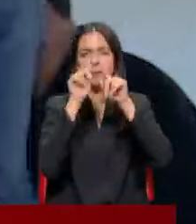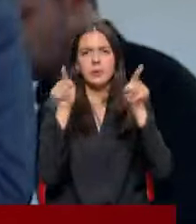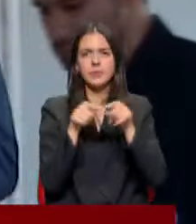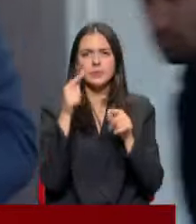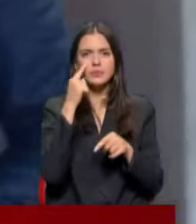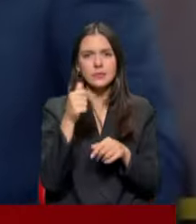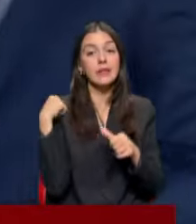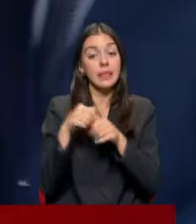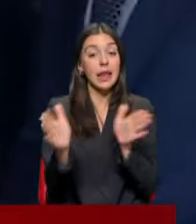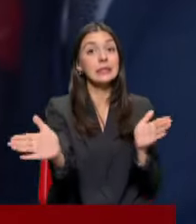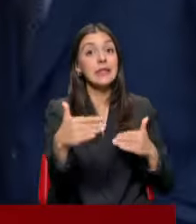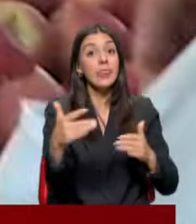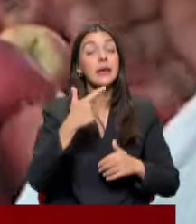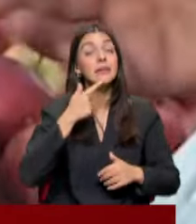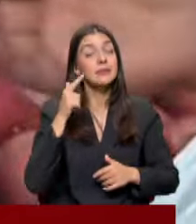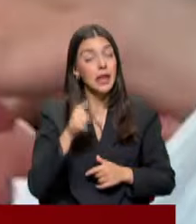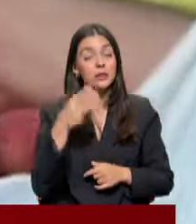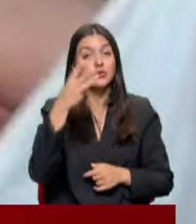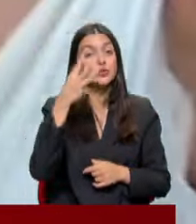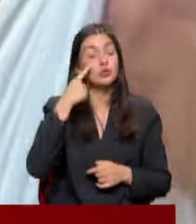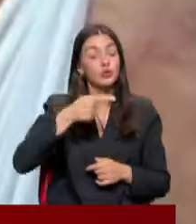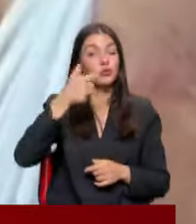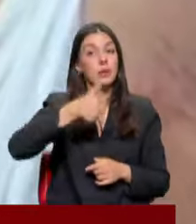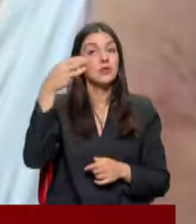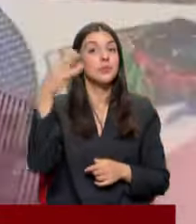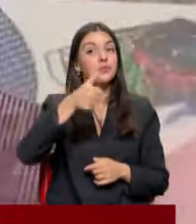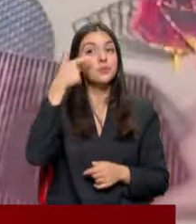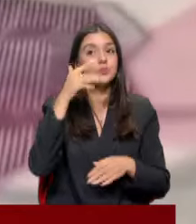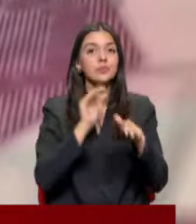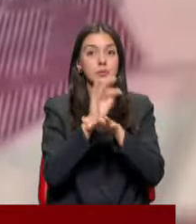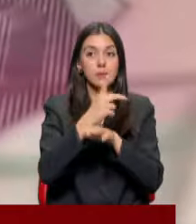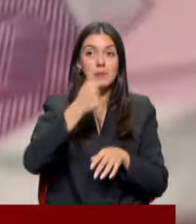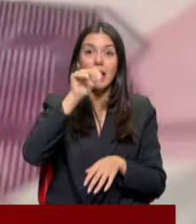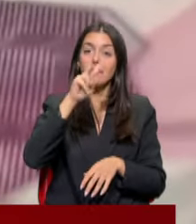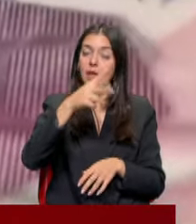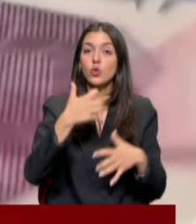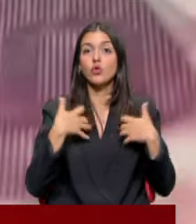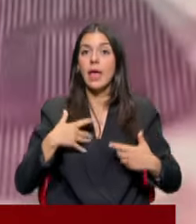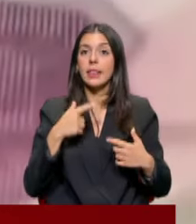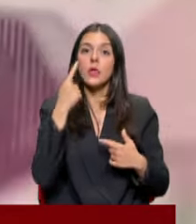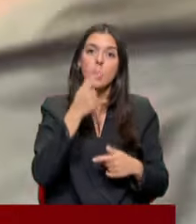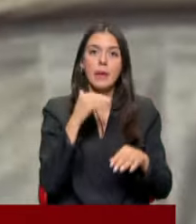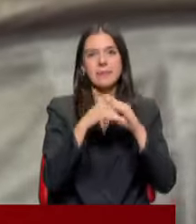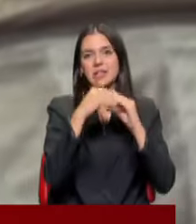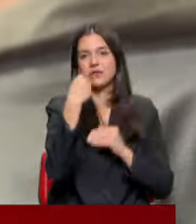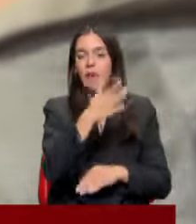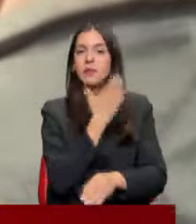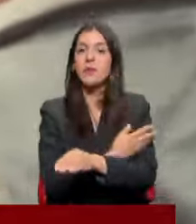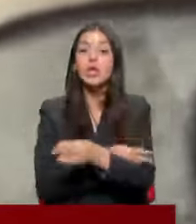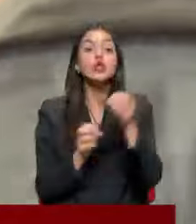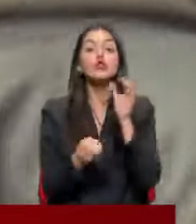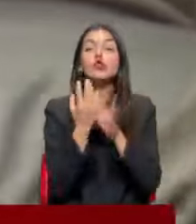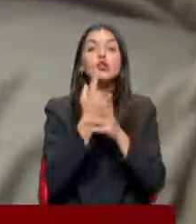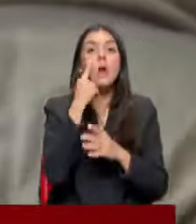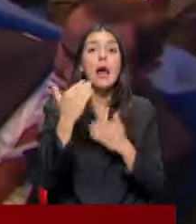yine sandığı işaret ederken Cumhurbaşkanı Erdoğan da hayat pahalılığı ve güvenlik üzerinden verdi mesajlarını. Vatandaş çözüm adresi